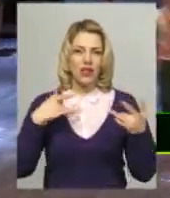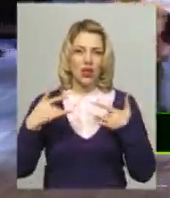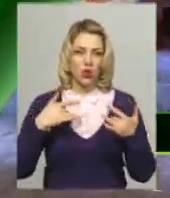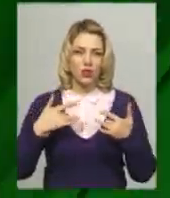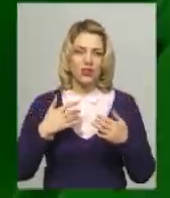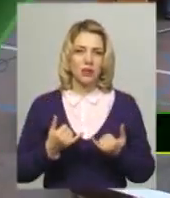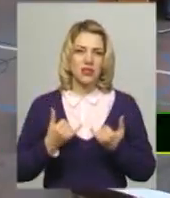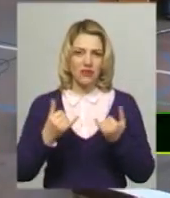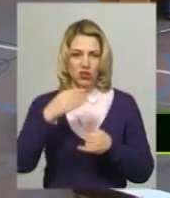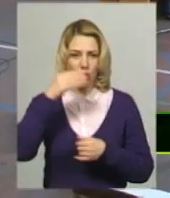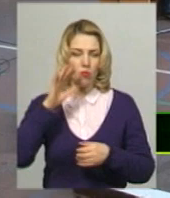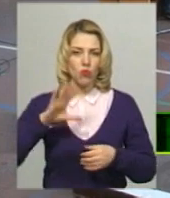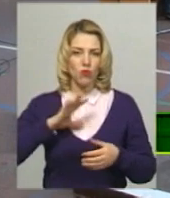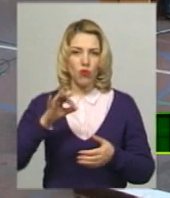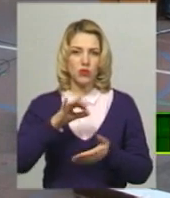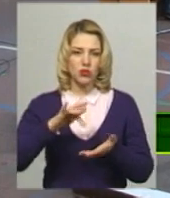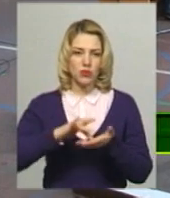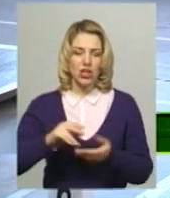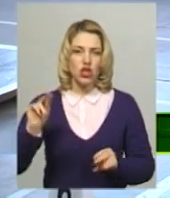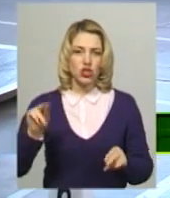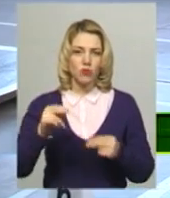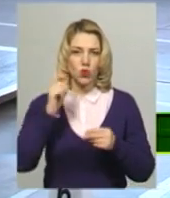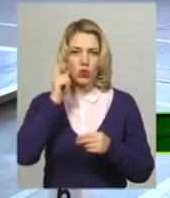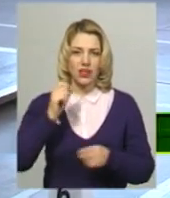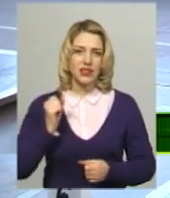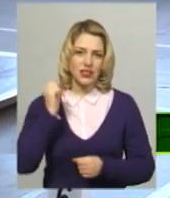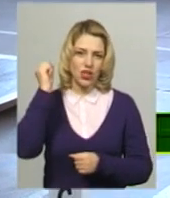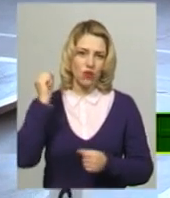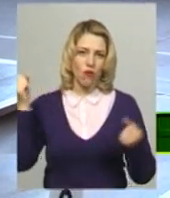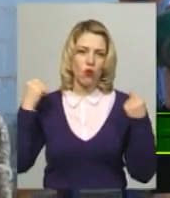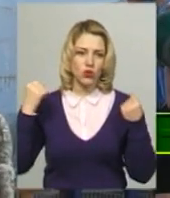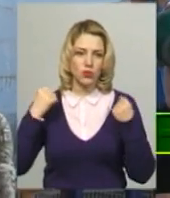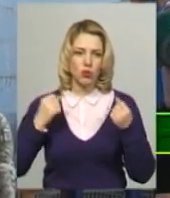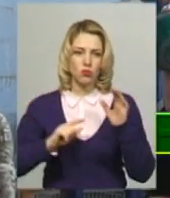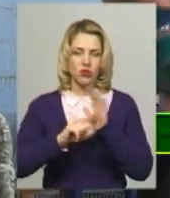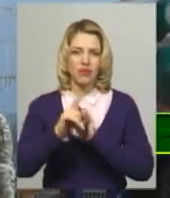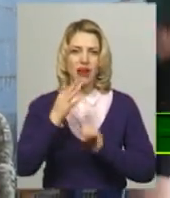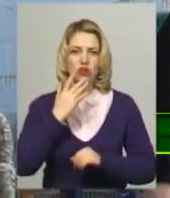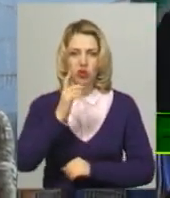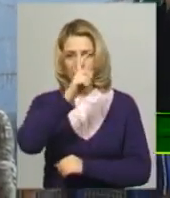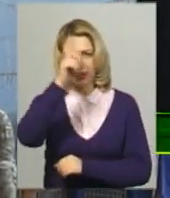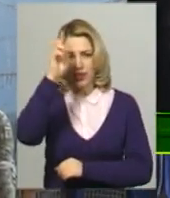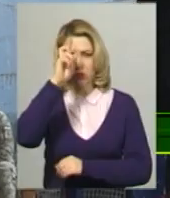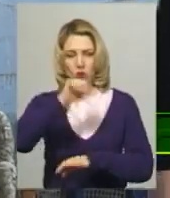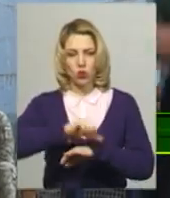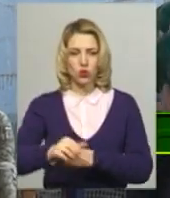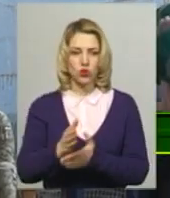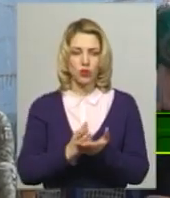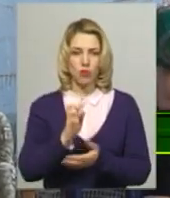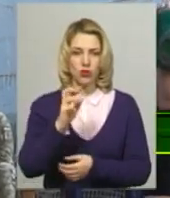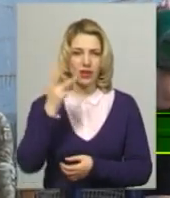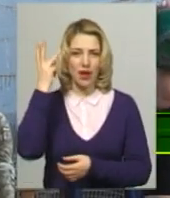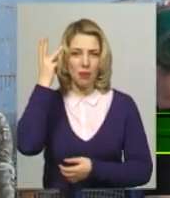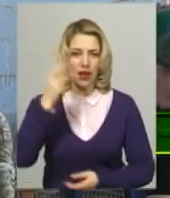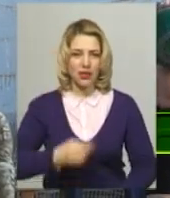центрі. Чемпіонат України з гирьового спорту стартував сьогодні в Національній академії Держприкордонслужби імені Богдана